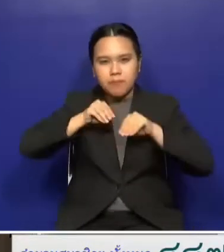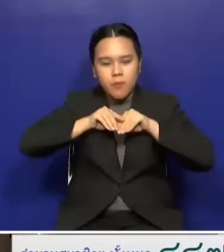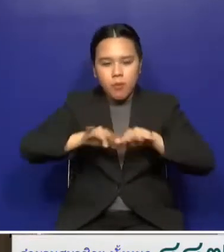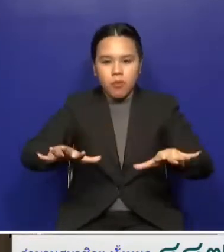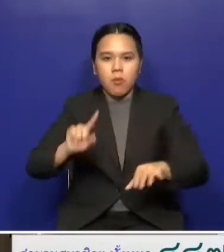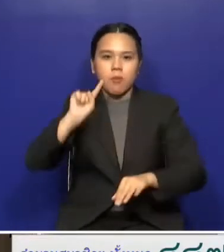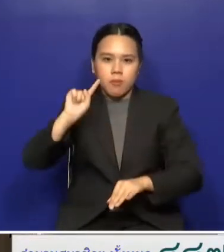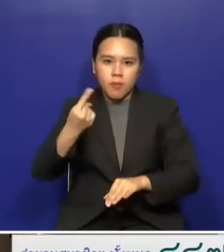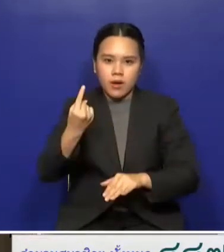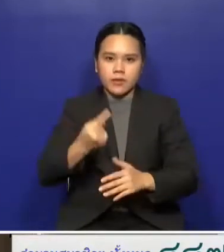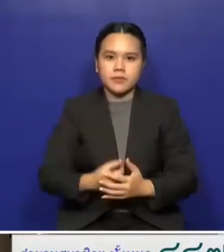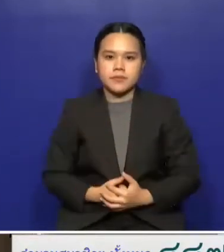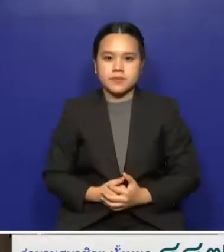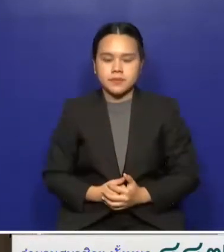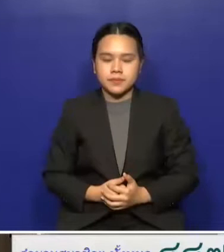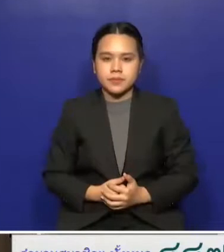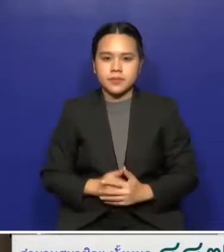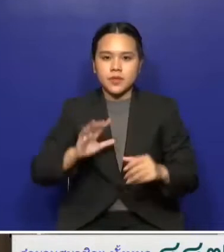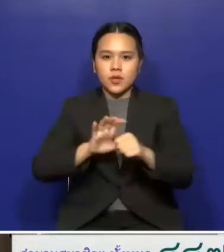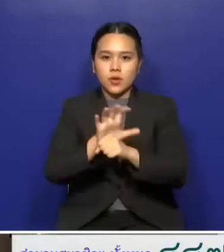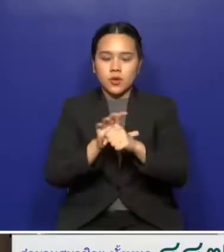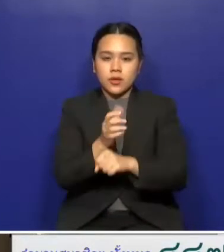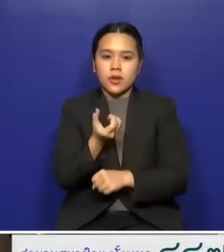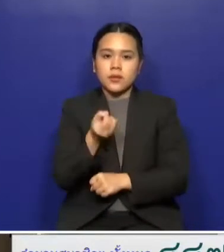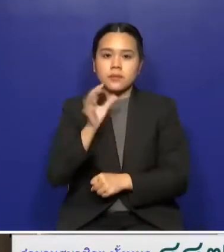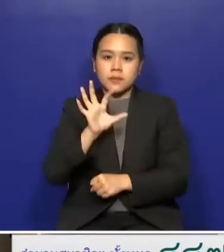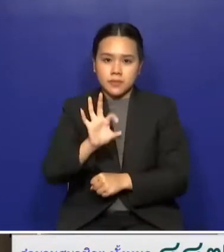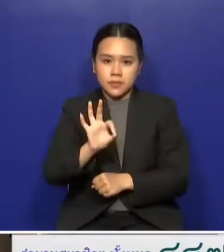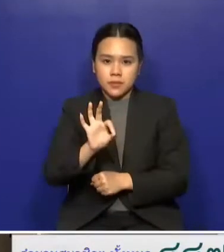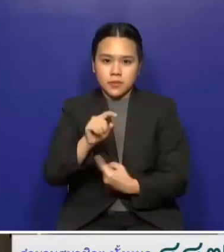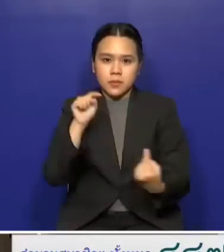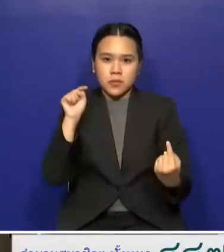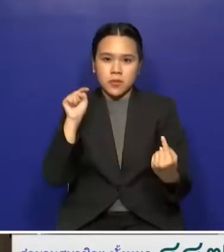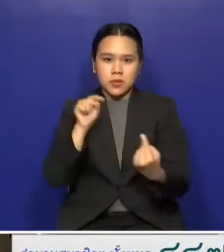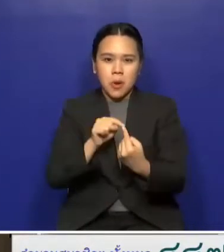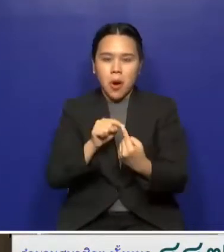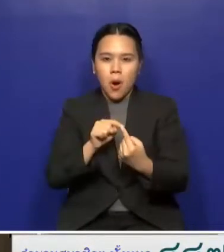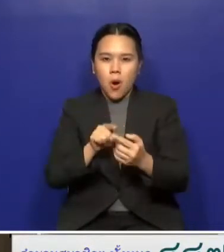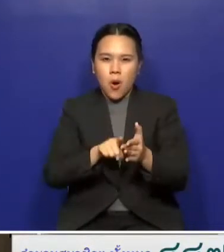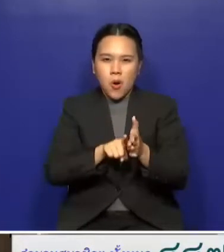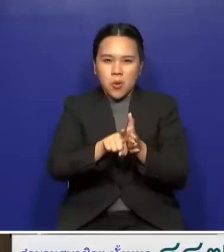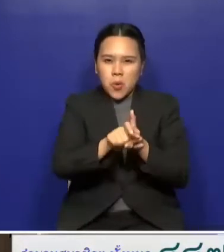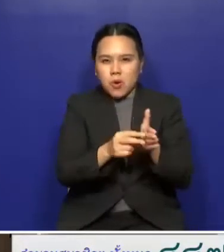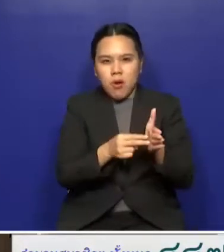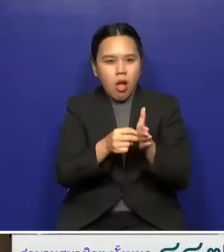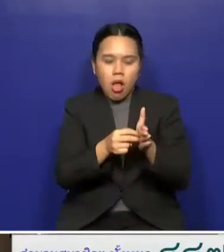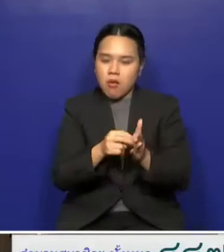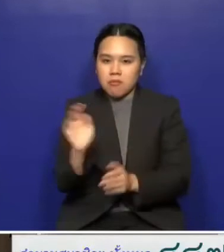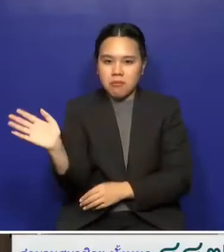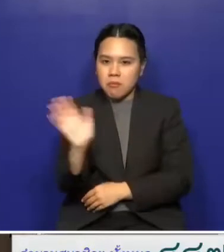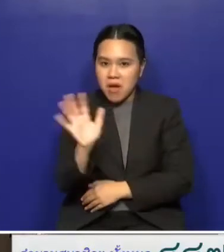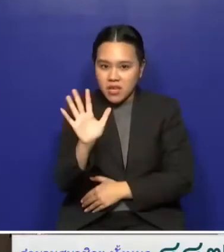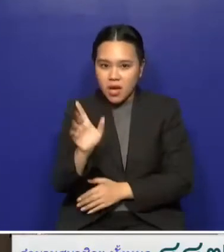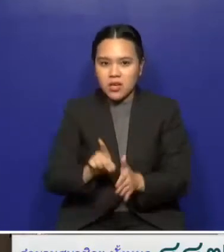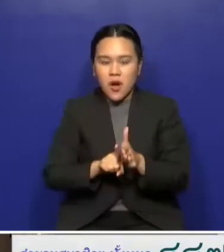ครับโควิดไม่ใช่เชื้อกระจอกไม่ใช่เชื้อกระจอกหรือไวรัส